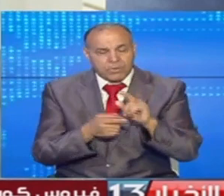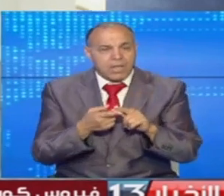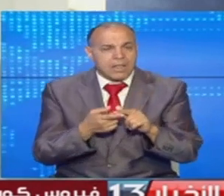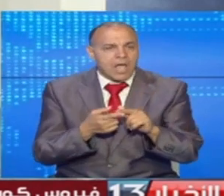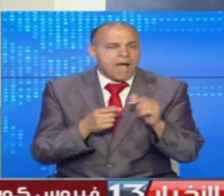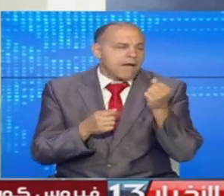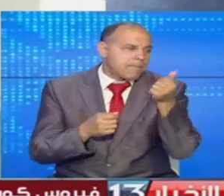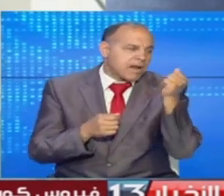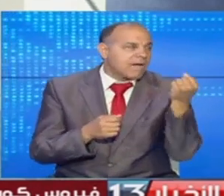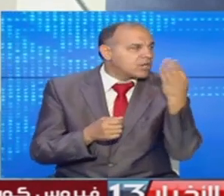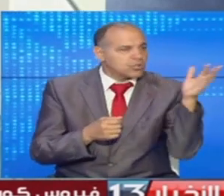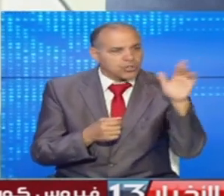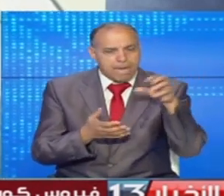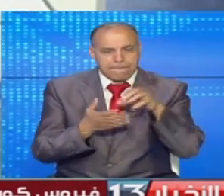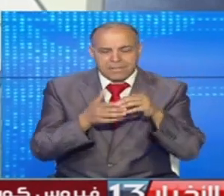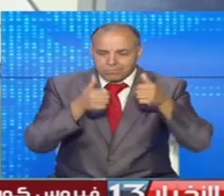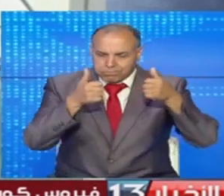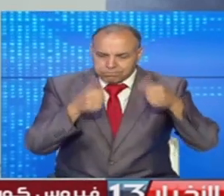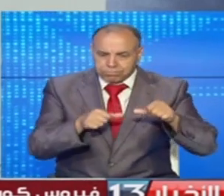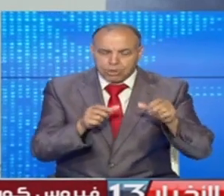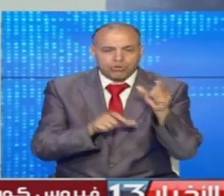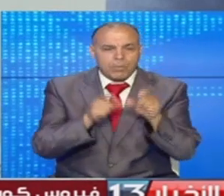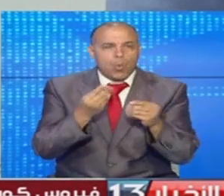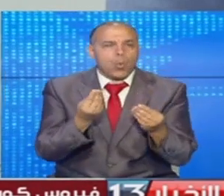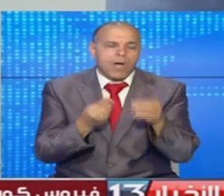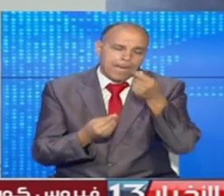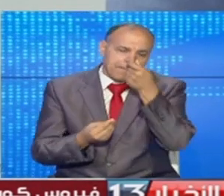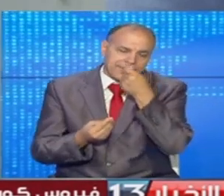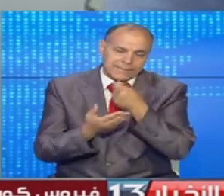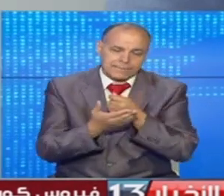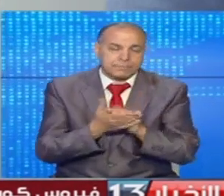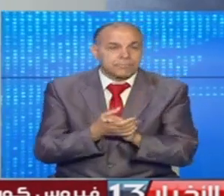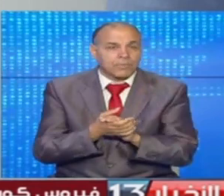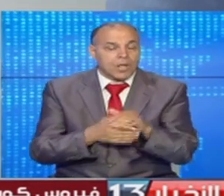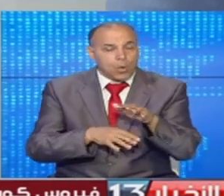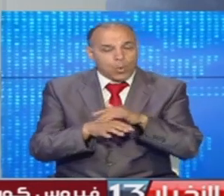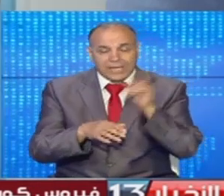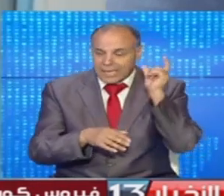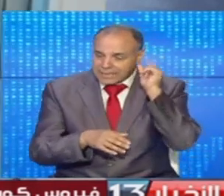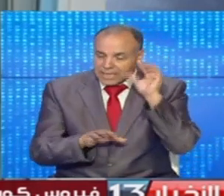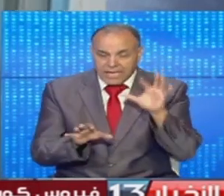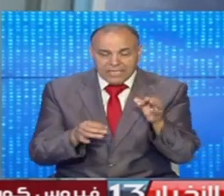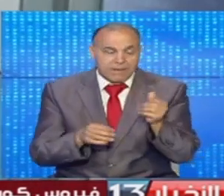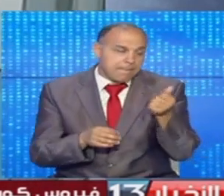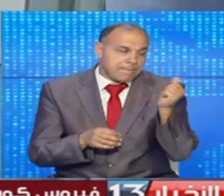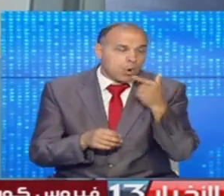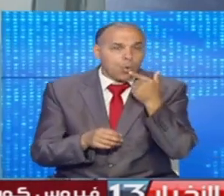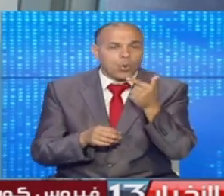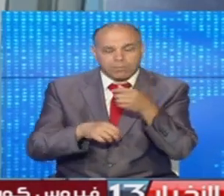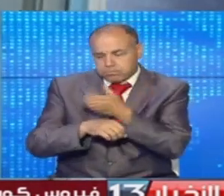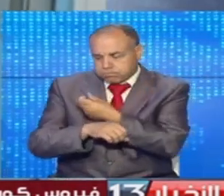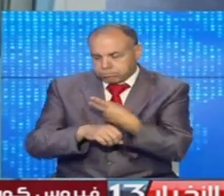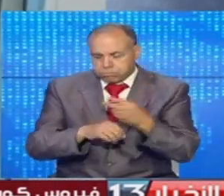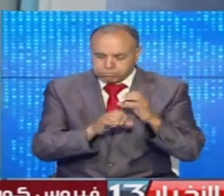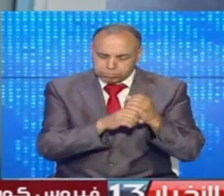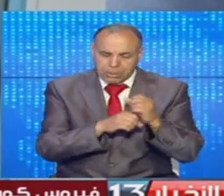منذ عشية أمس إلى مركز الحجر الصحي الجماعي في المنستير. وفي ولاية القصرين كشفت مساء أمس نتائج تحاليل